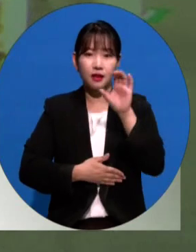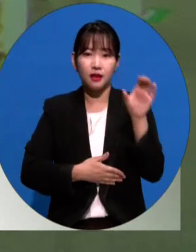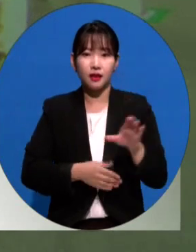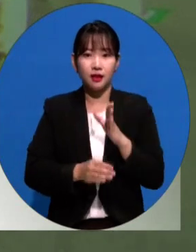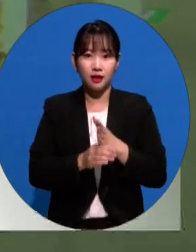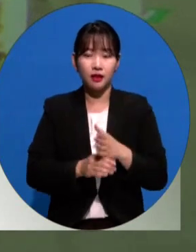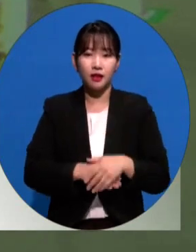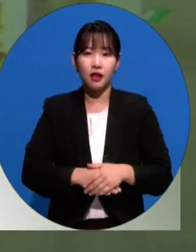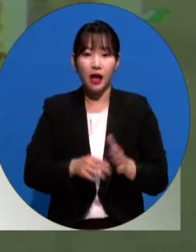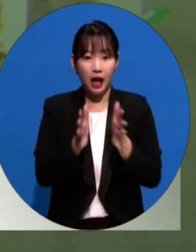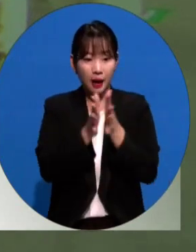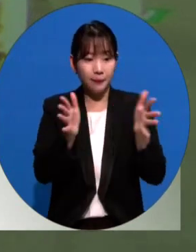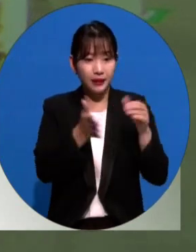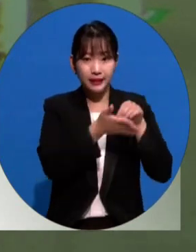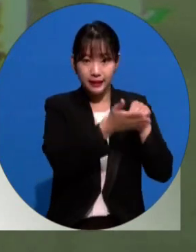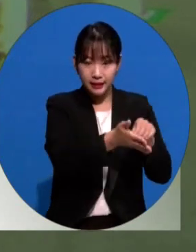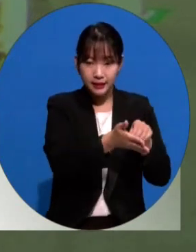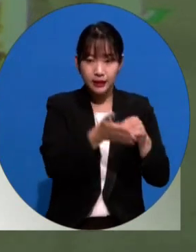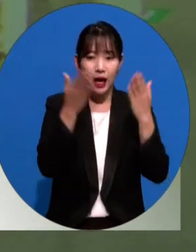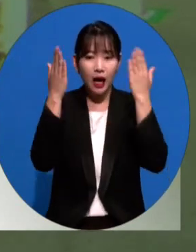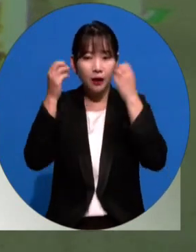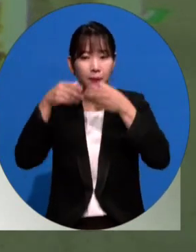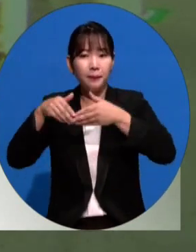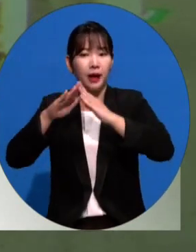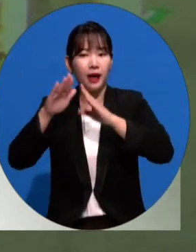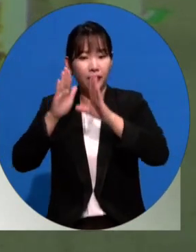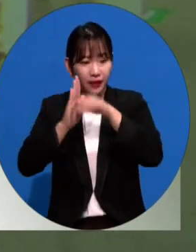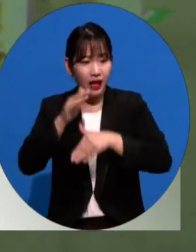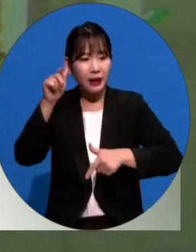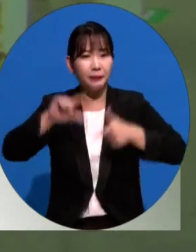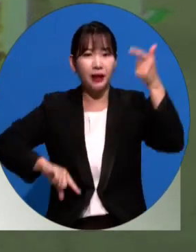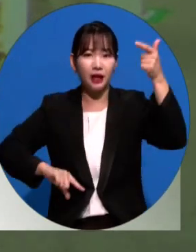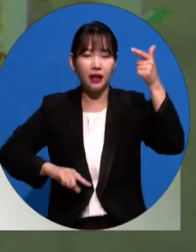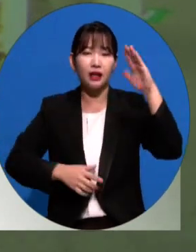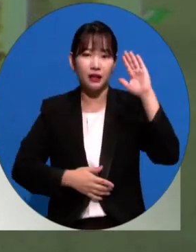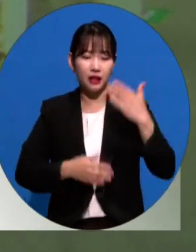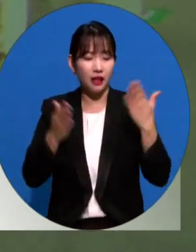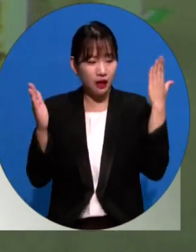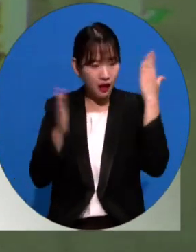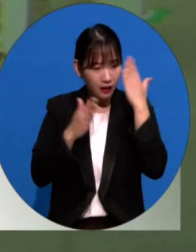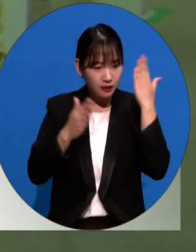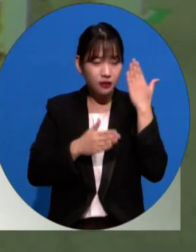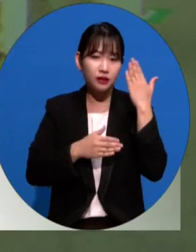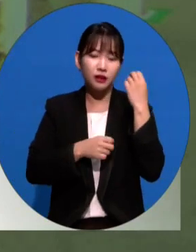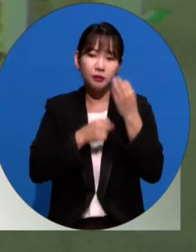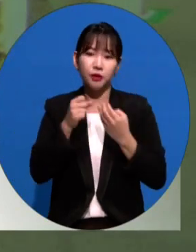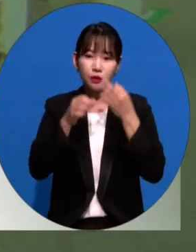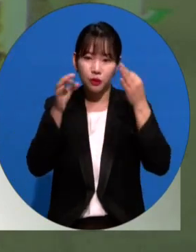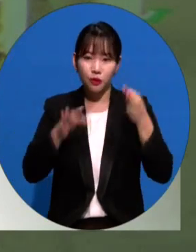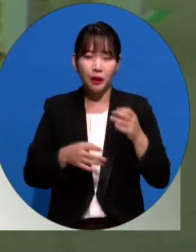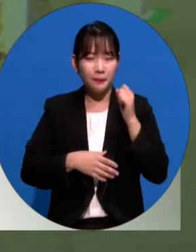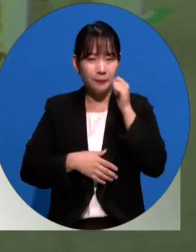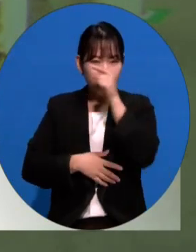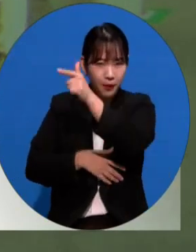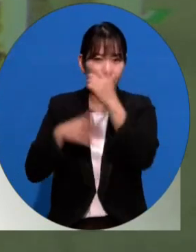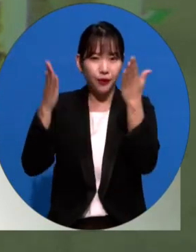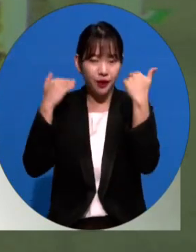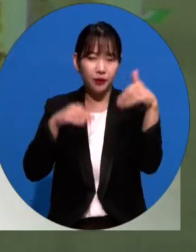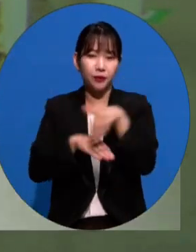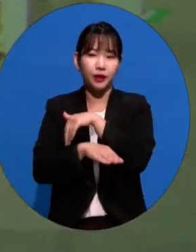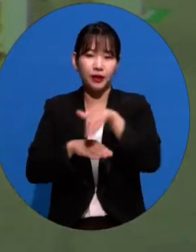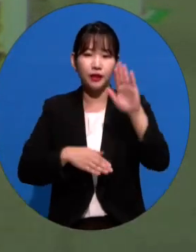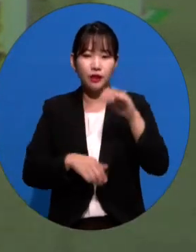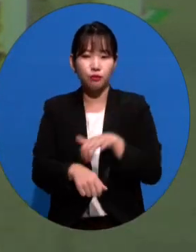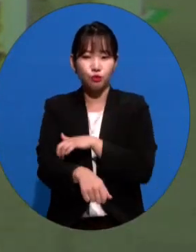있습니다. 아파트 입주와 학교 신설 시기가 크게 어긋나면서 학생들은 한동안 멀리 떨어진 학교로 통학해야